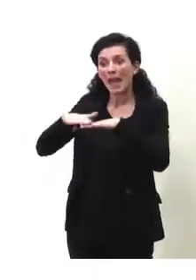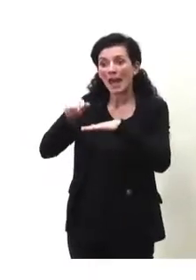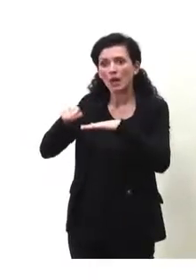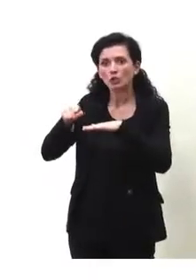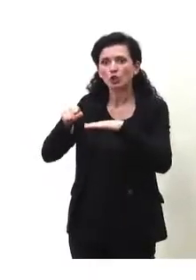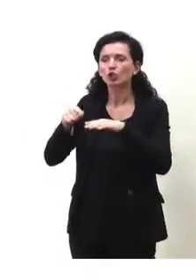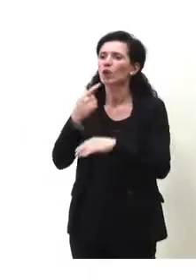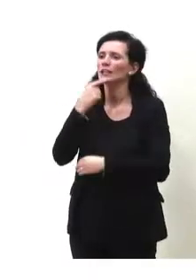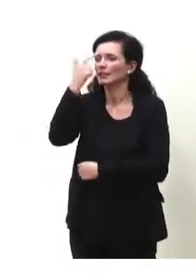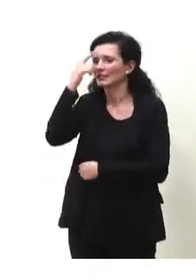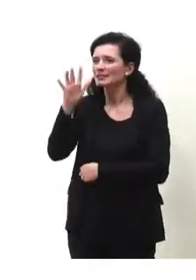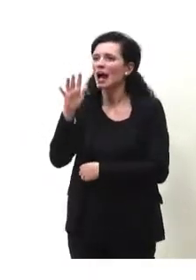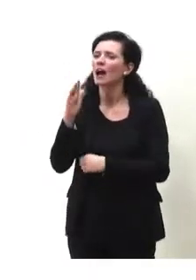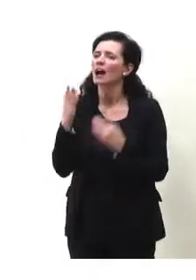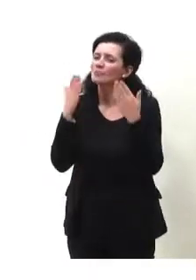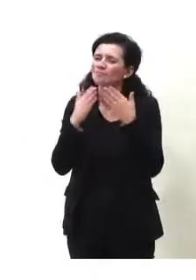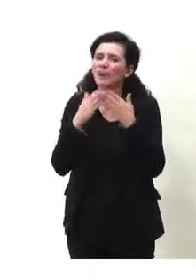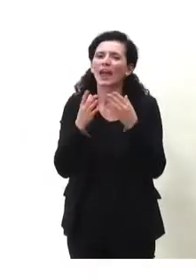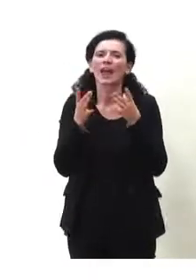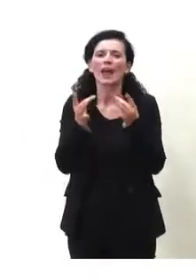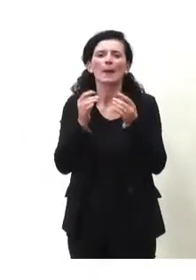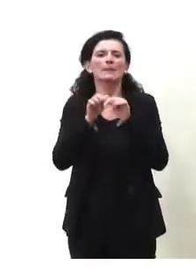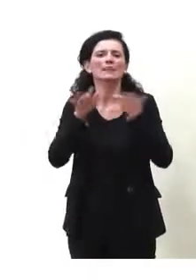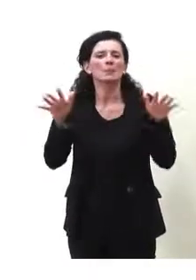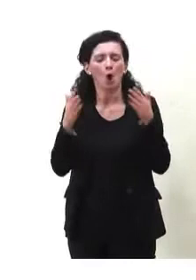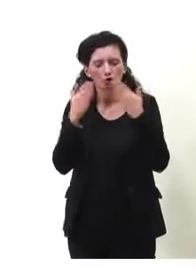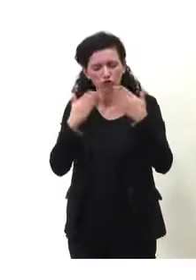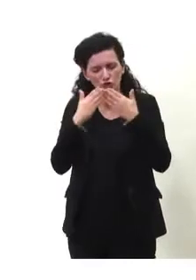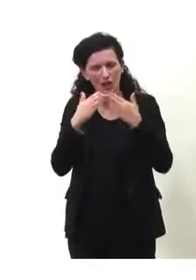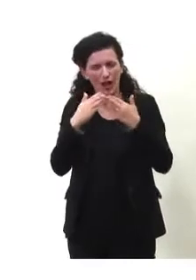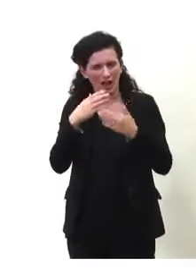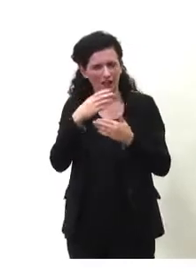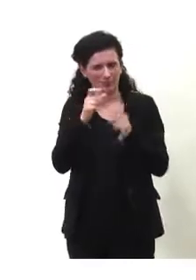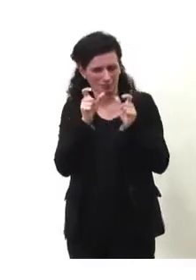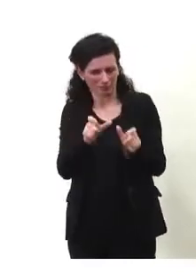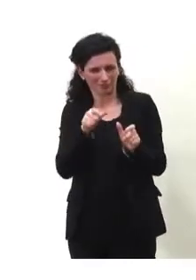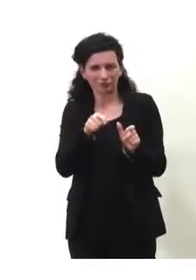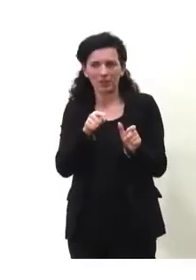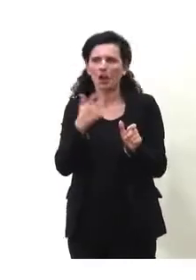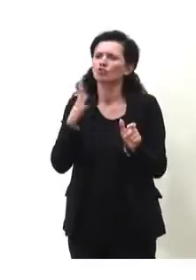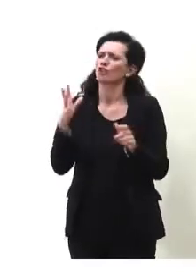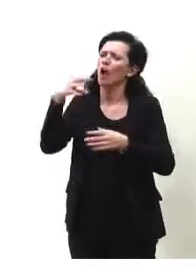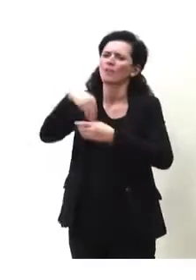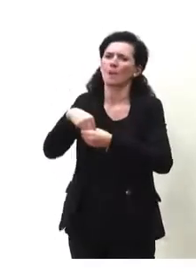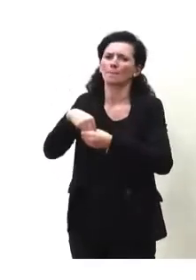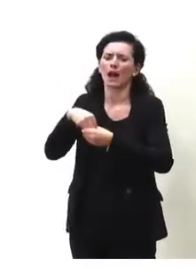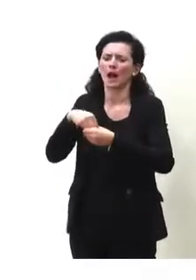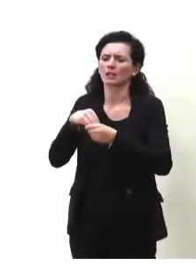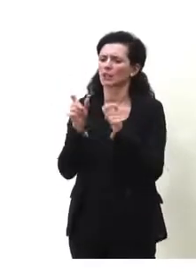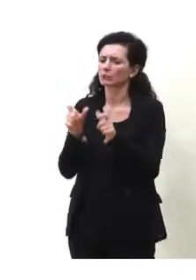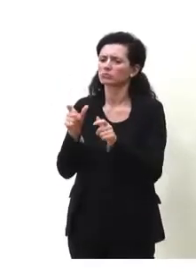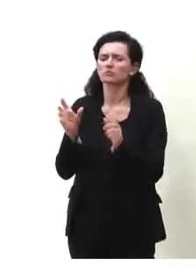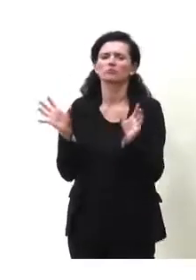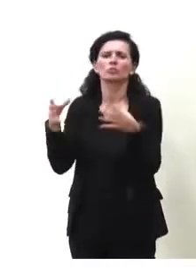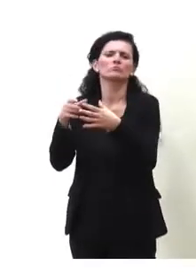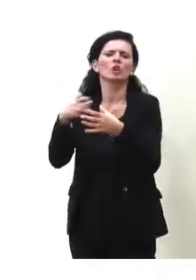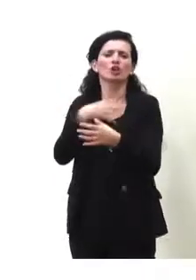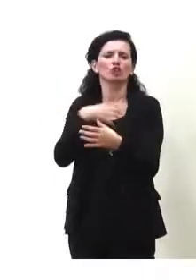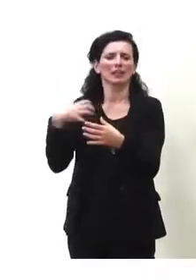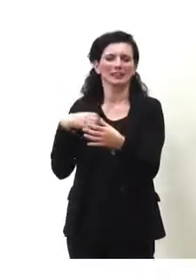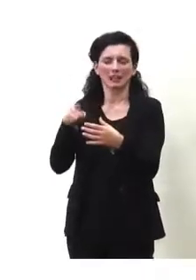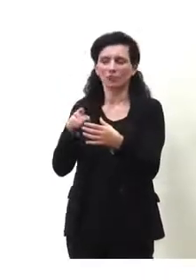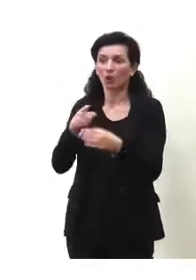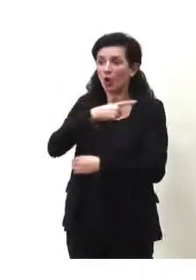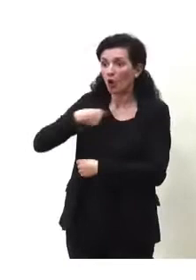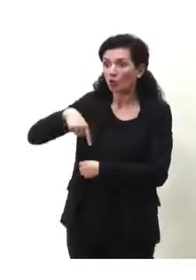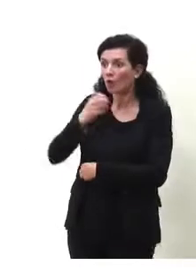po' di epidemiologia conosce questo metodo, è parte della letteratura scientifica da molti anni. Non ci siamo inventati nulla